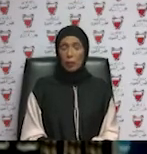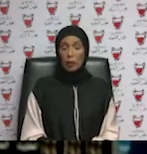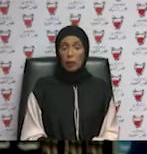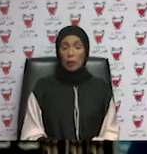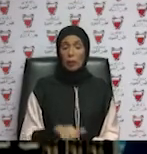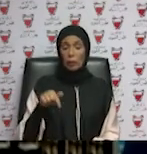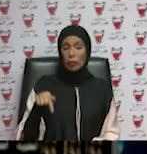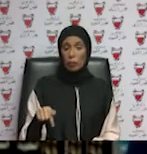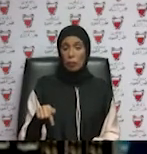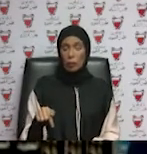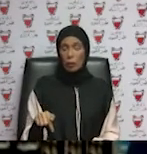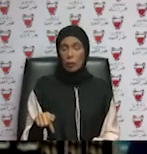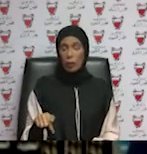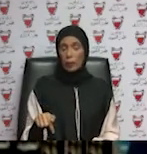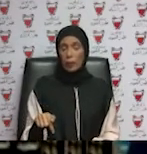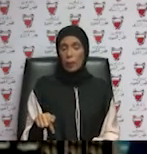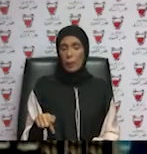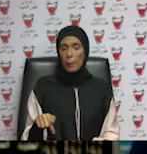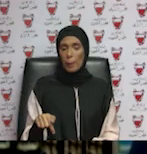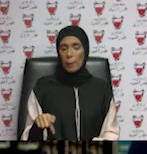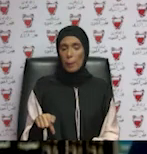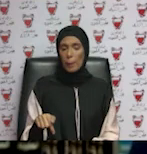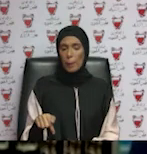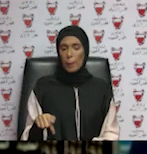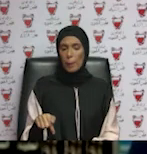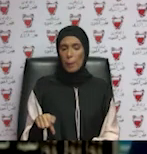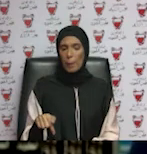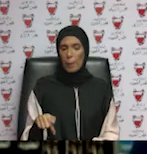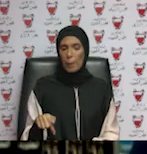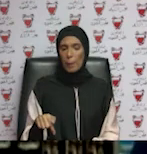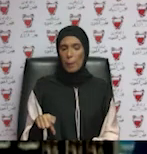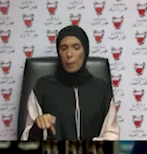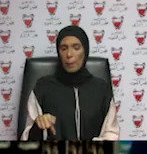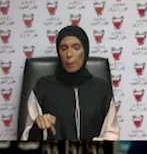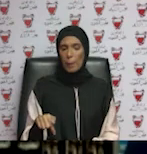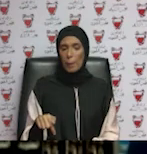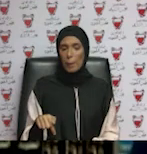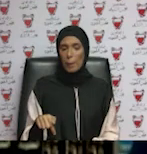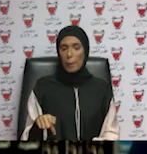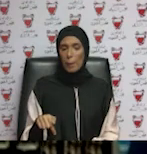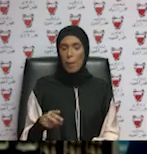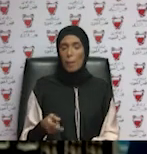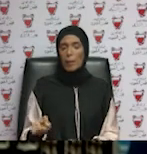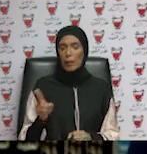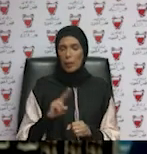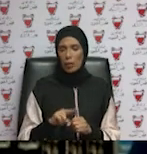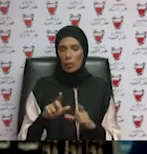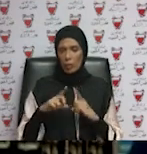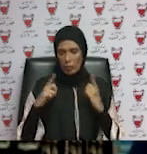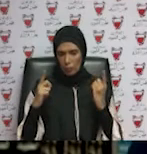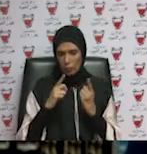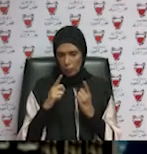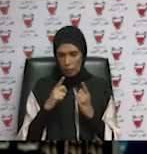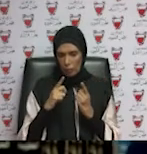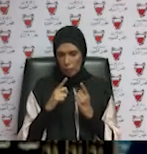الآن ما أريد أن أقوله معالي الرئيس يعني بشكل يعني أعتقد بأن عودة التقرير إلى اللجنة